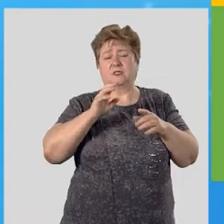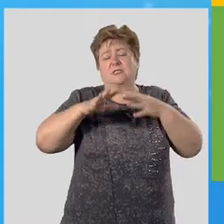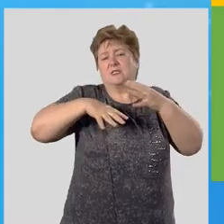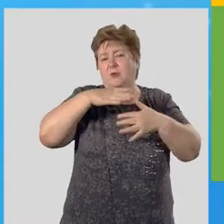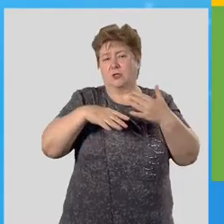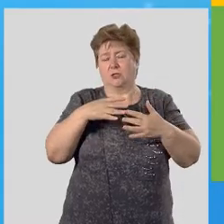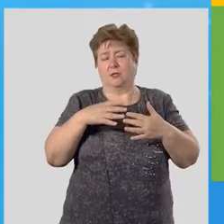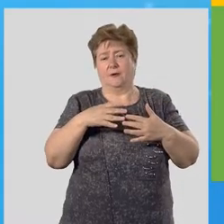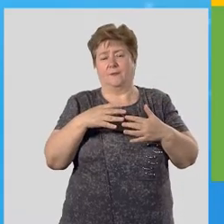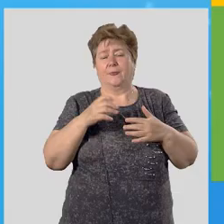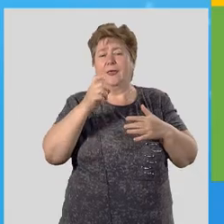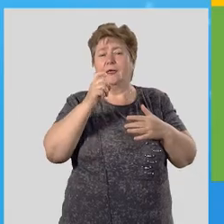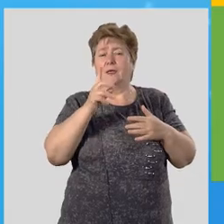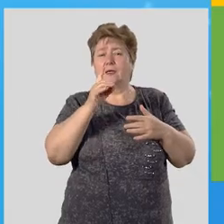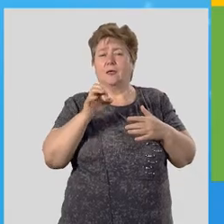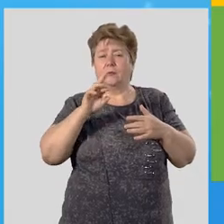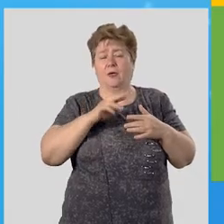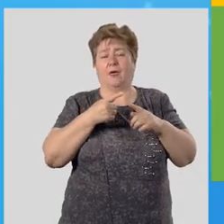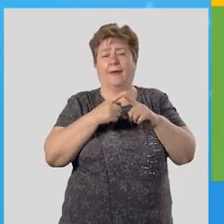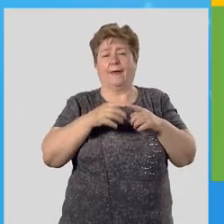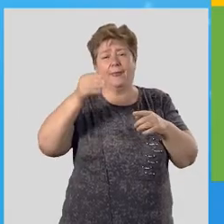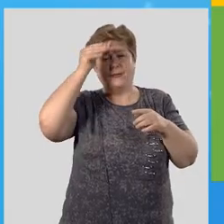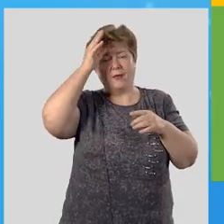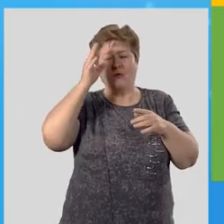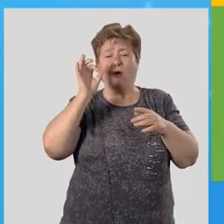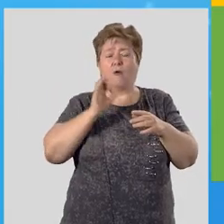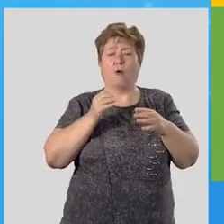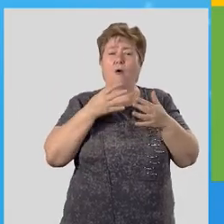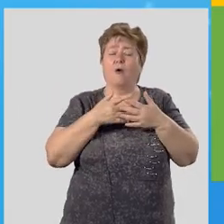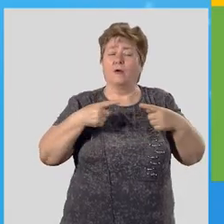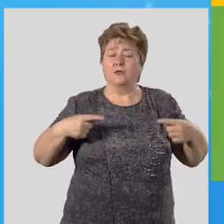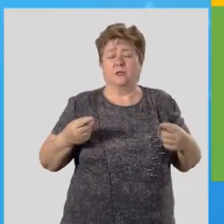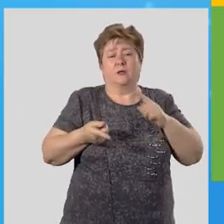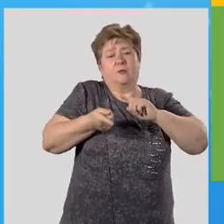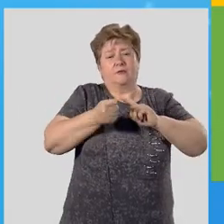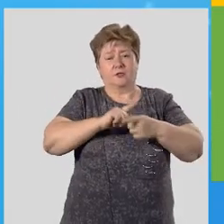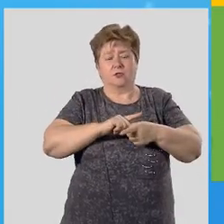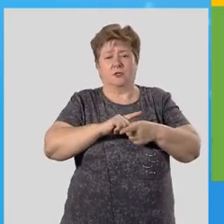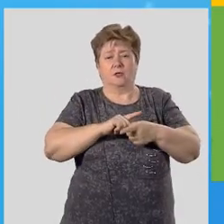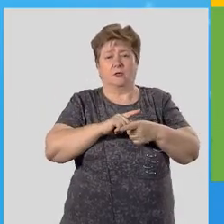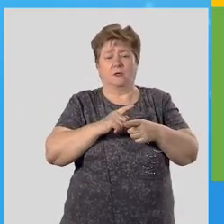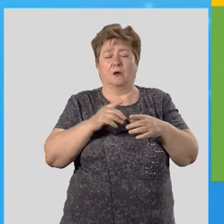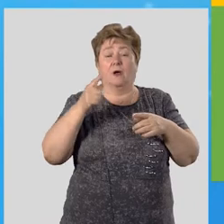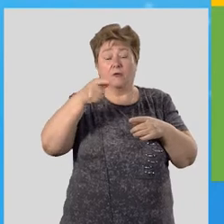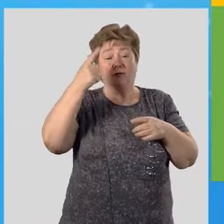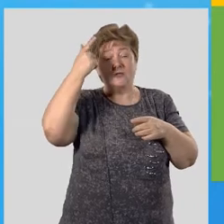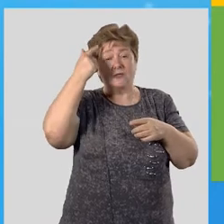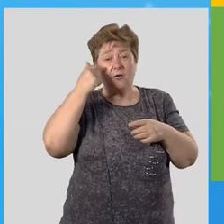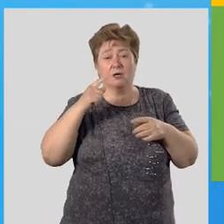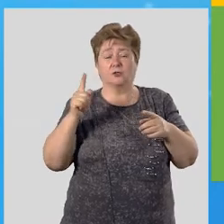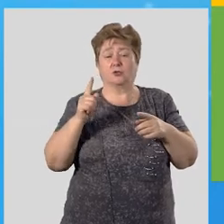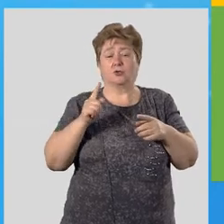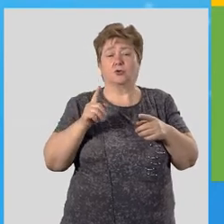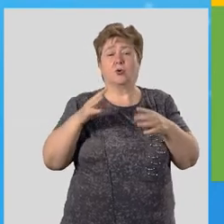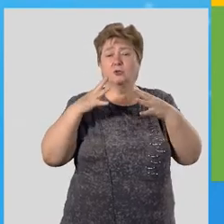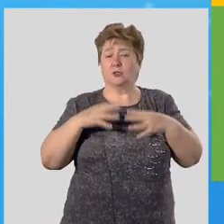смешивание. Химия – это наука о веществах и их превращениях. Вы уже знаете, что